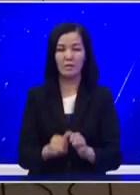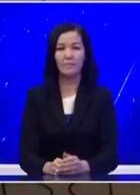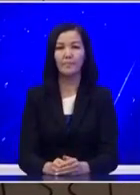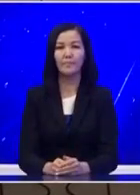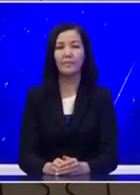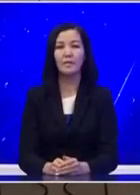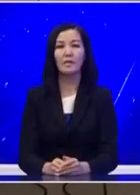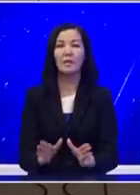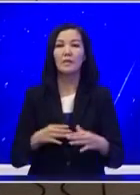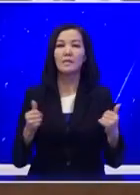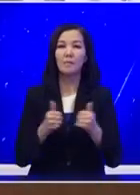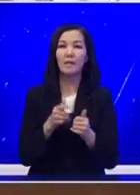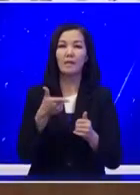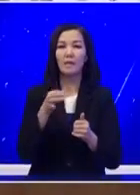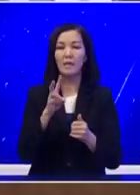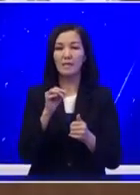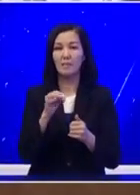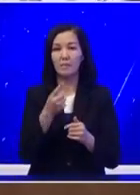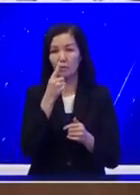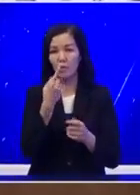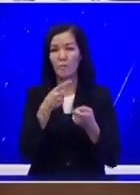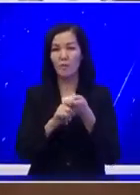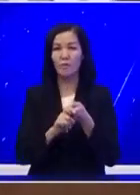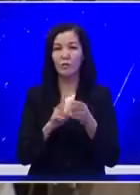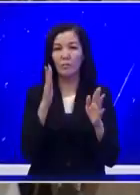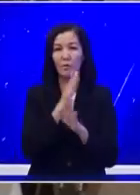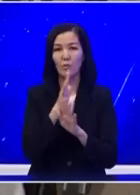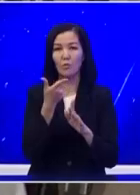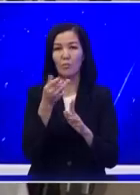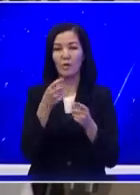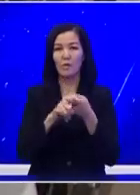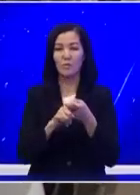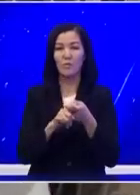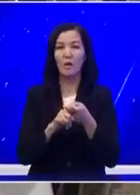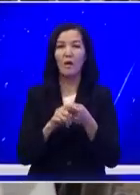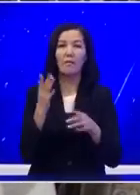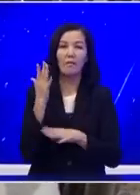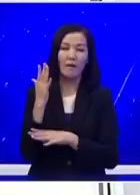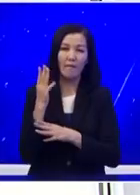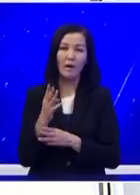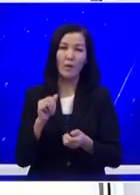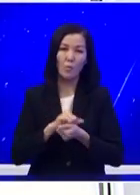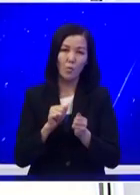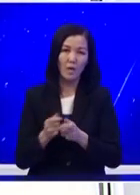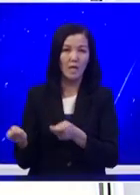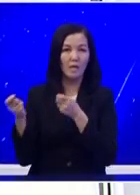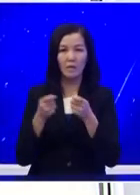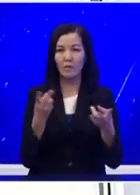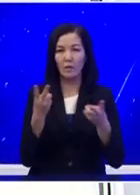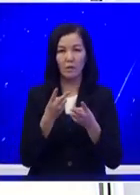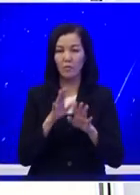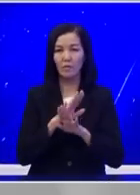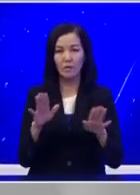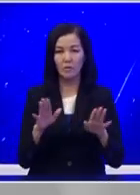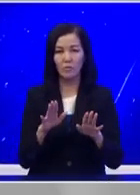Семья Герасименко только подключилась к природному газу. Больше не придется готовить дрова на зиму, завозить уголь и выносить золу, делится